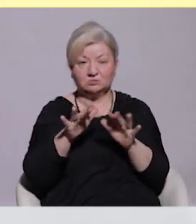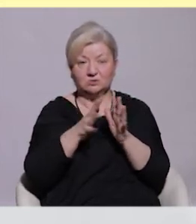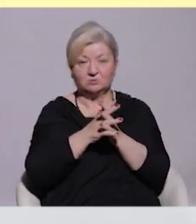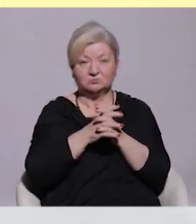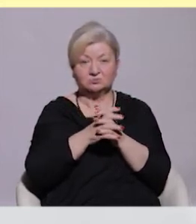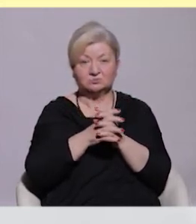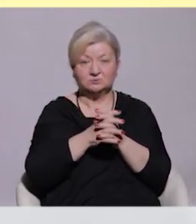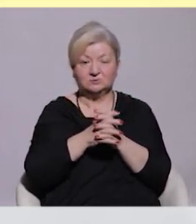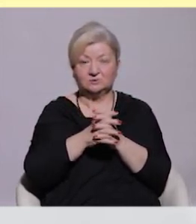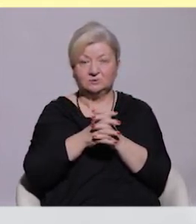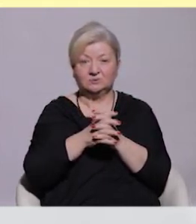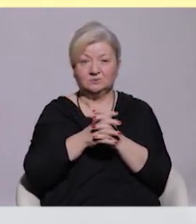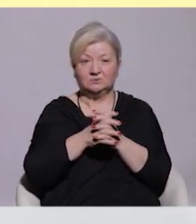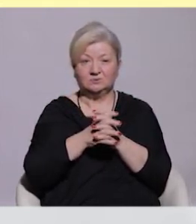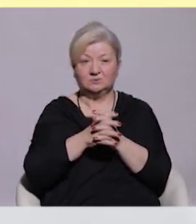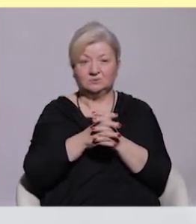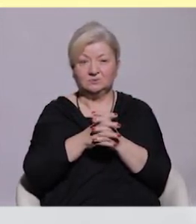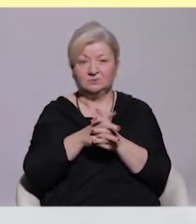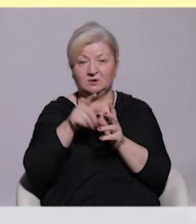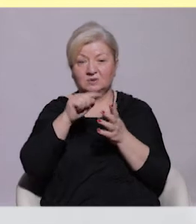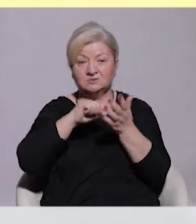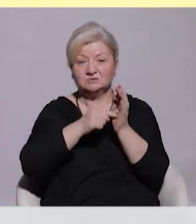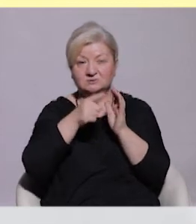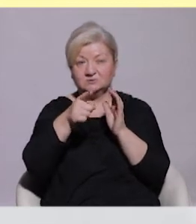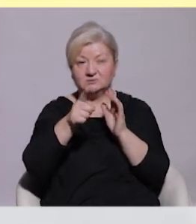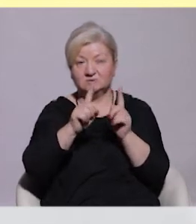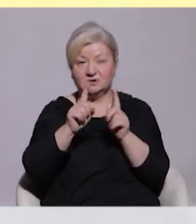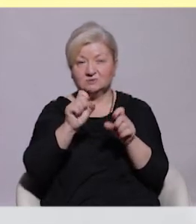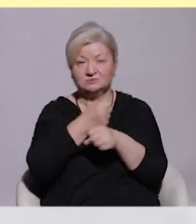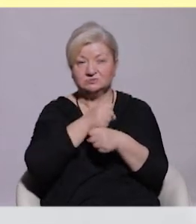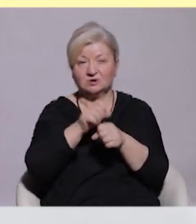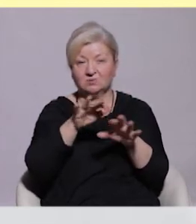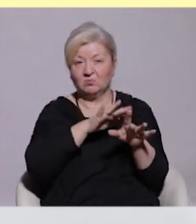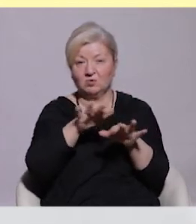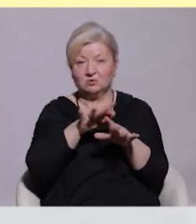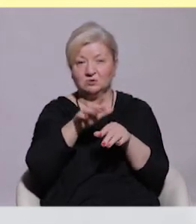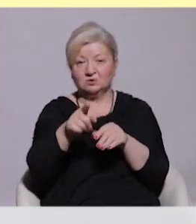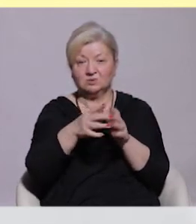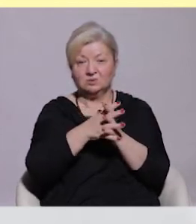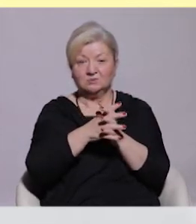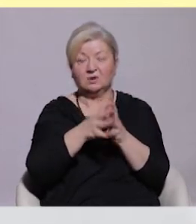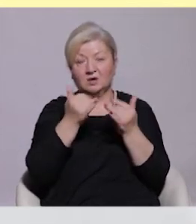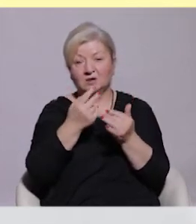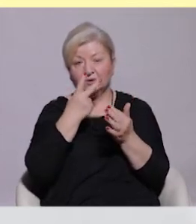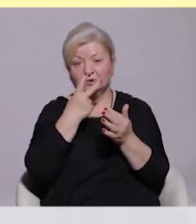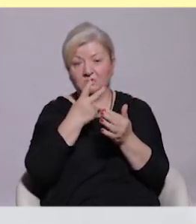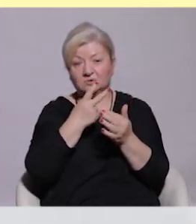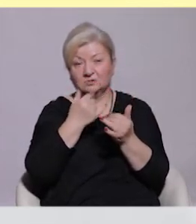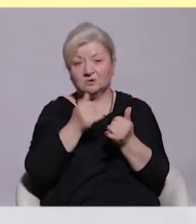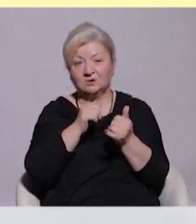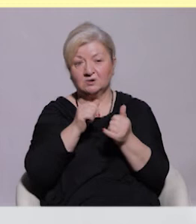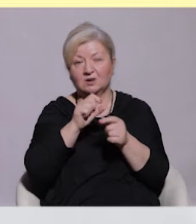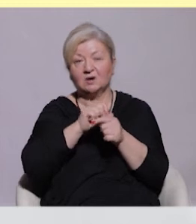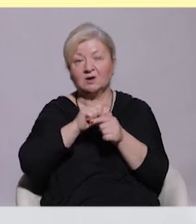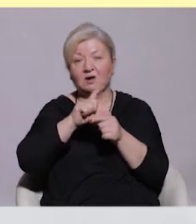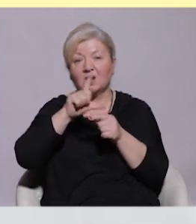აი დააკვირდით. ანუ აი ეს წერტილი, აი დაახლოებით რა სიჩქარით მოძრაობს, ხო, მივყვები. ეხლა მოდი მე